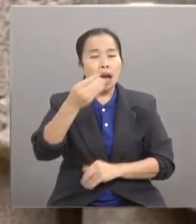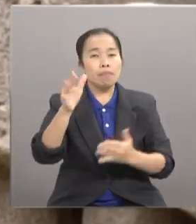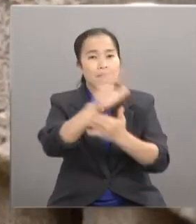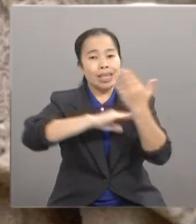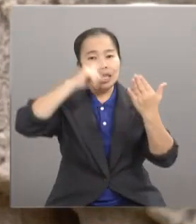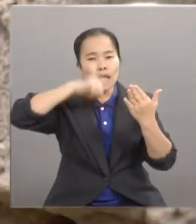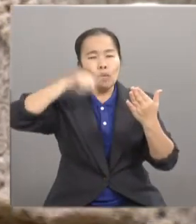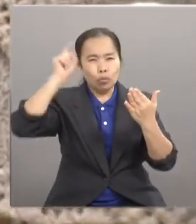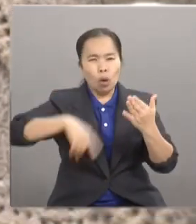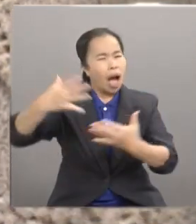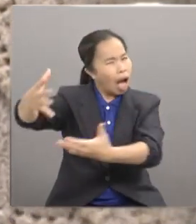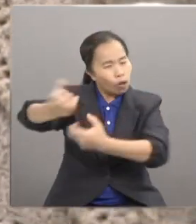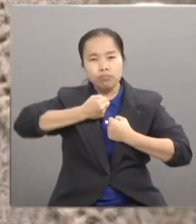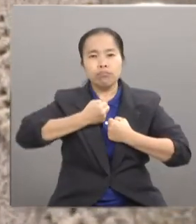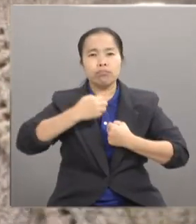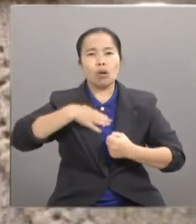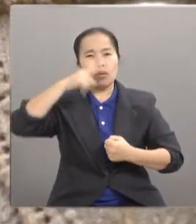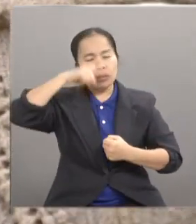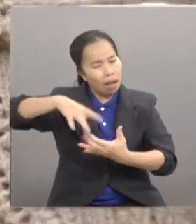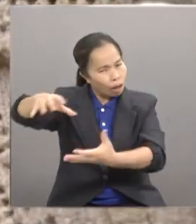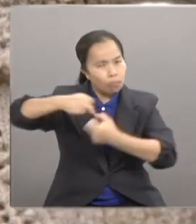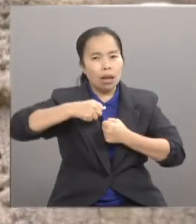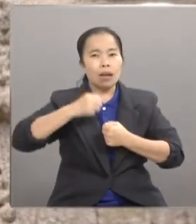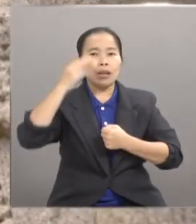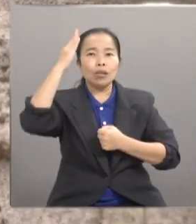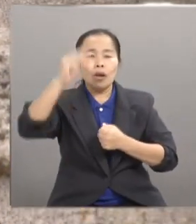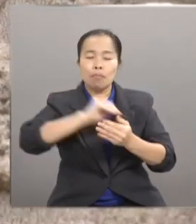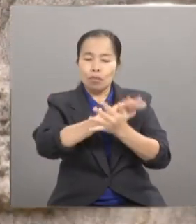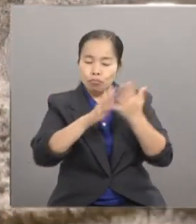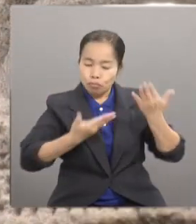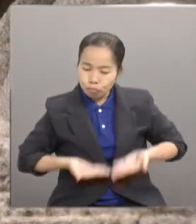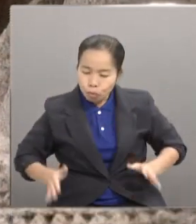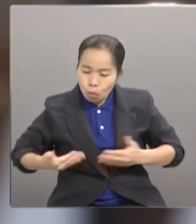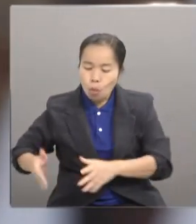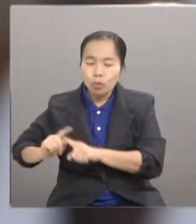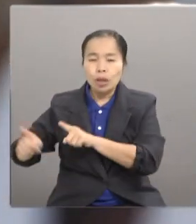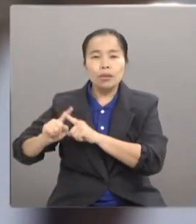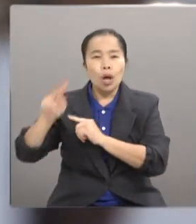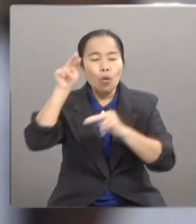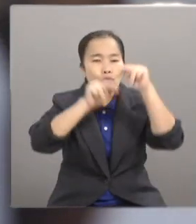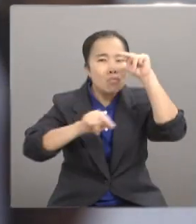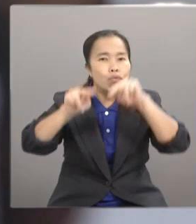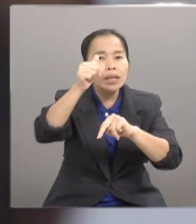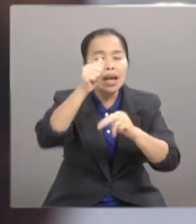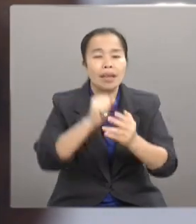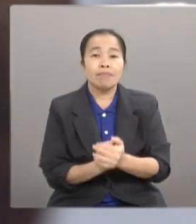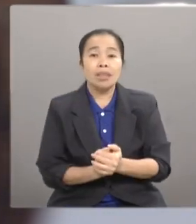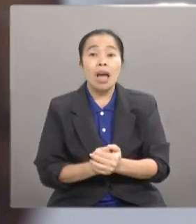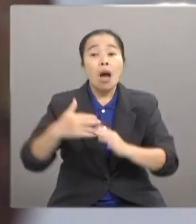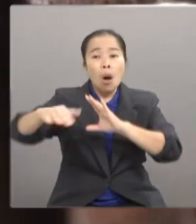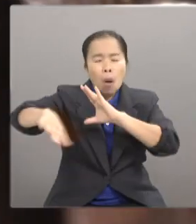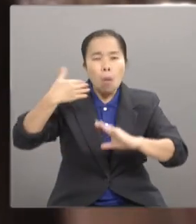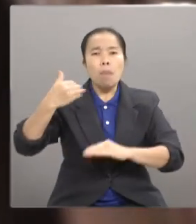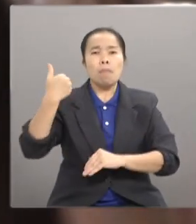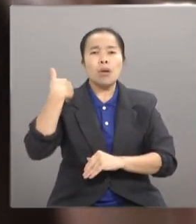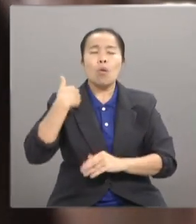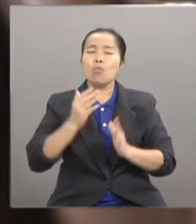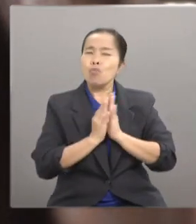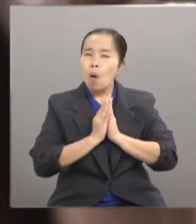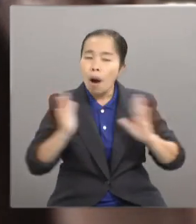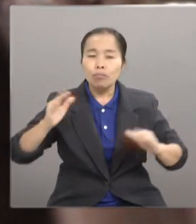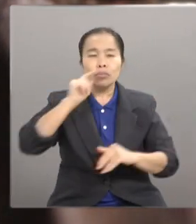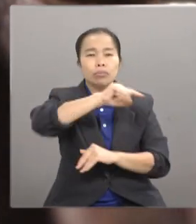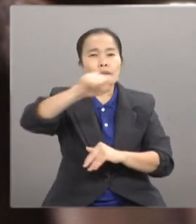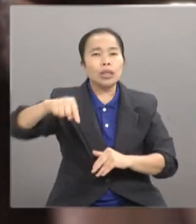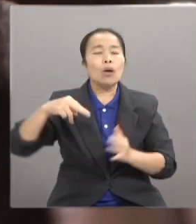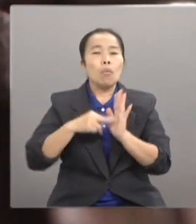ได้สมบัิของชาิกลบคืนมาลูกหลจะได้ดูแลรกสากันต่ไปหรอคุหนุยก็บอกว่าขอบคุณทุกหน่วย